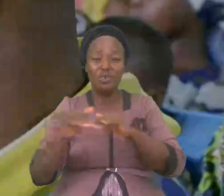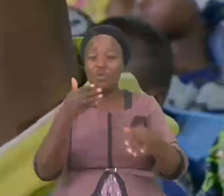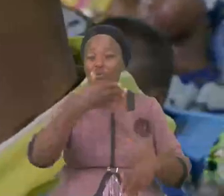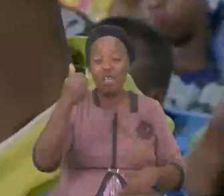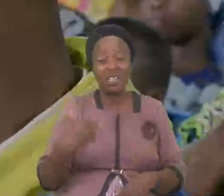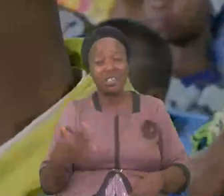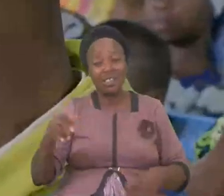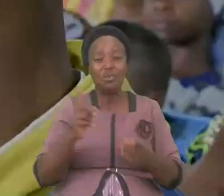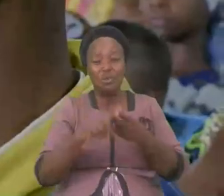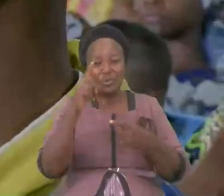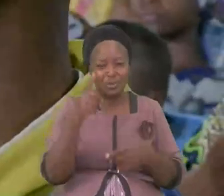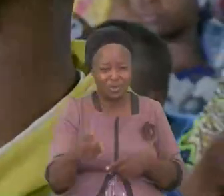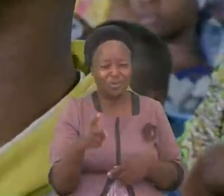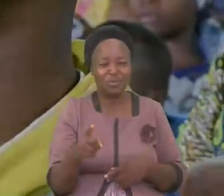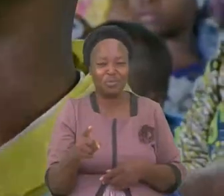de bien.